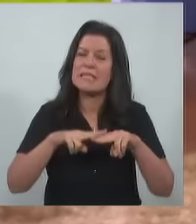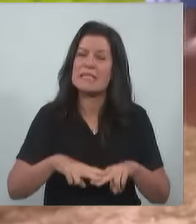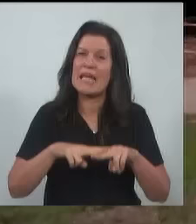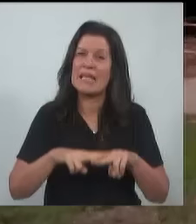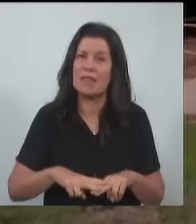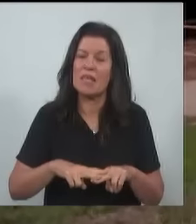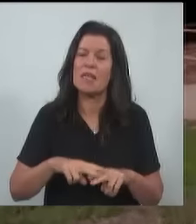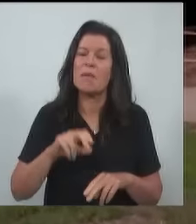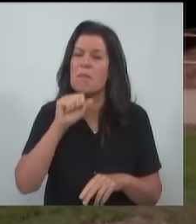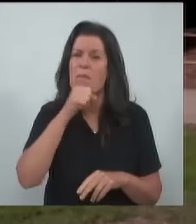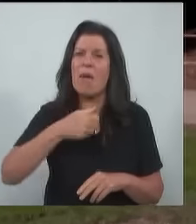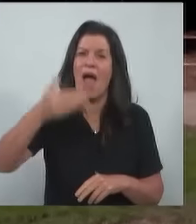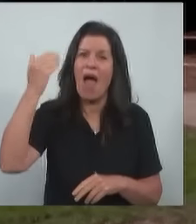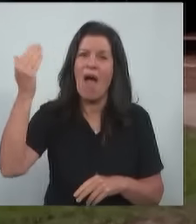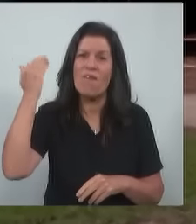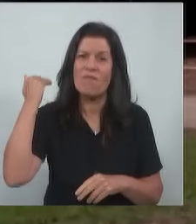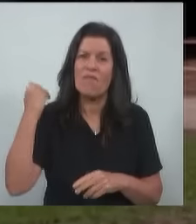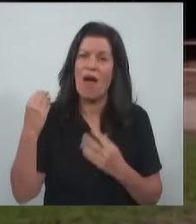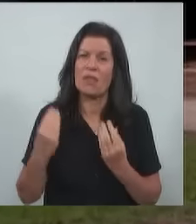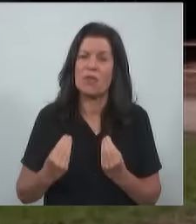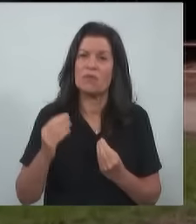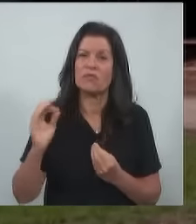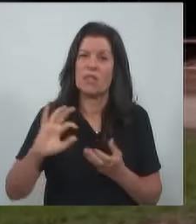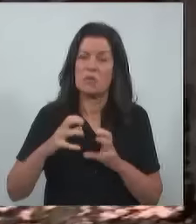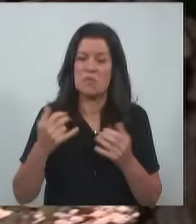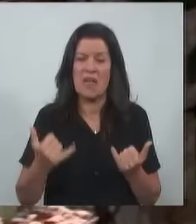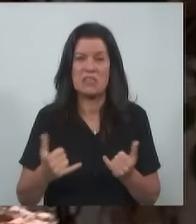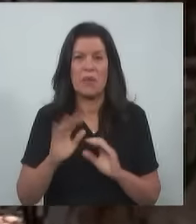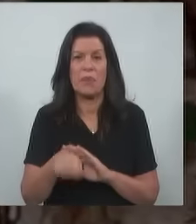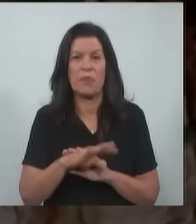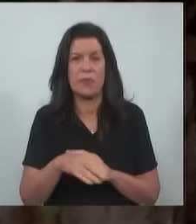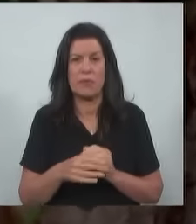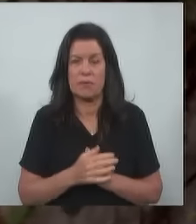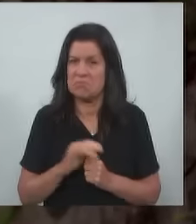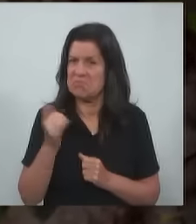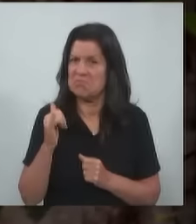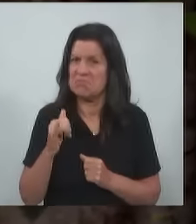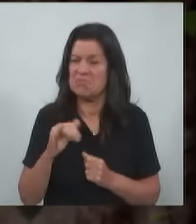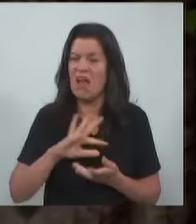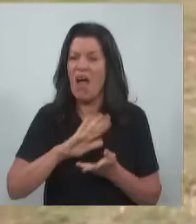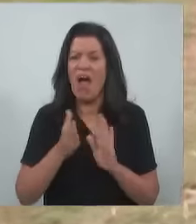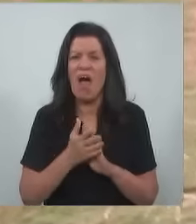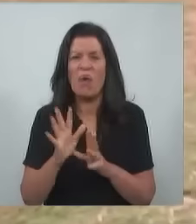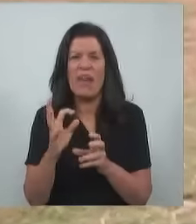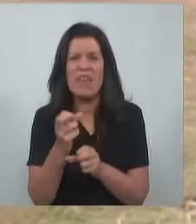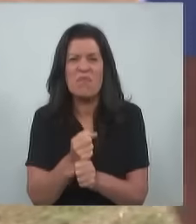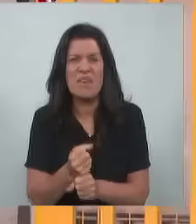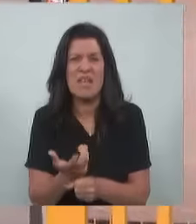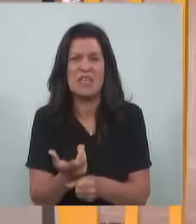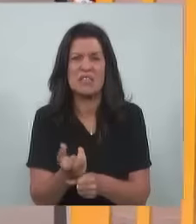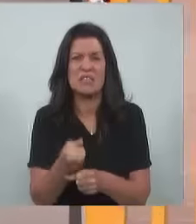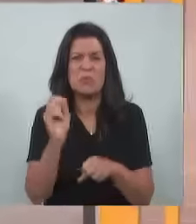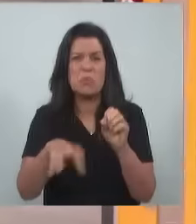הווה מאוד שומם. מדשאות קצת יבשות, המון פינות מוזנחות. החלטנו,